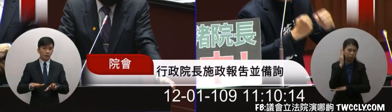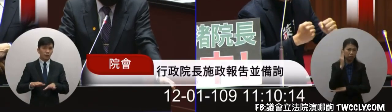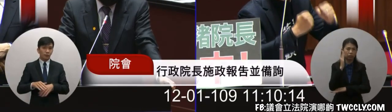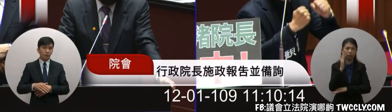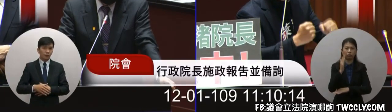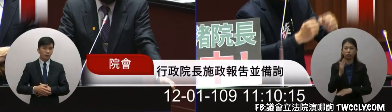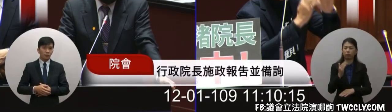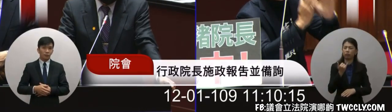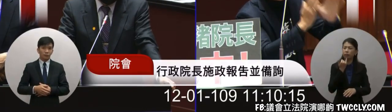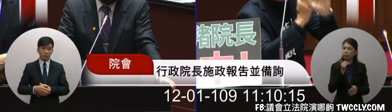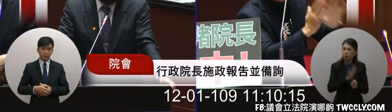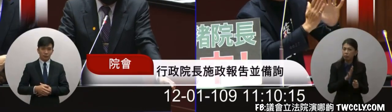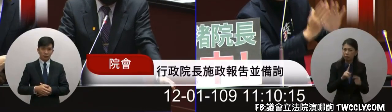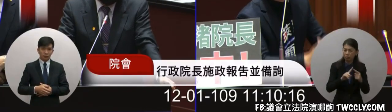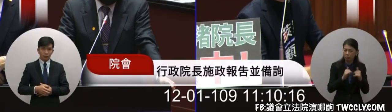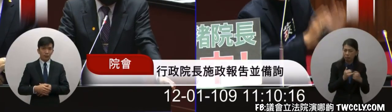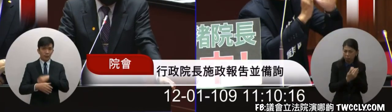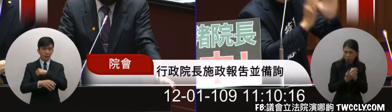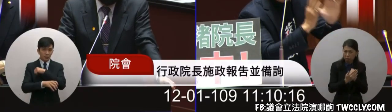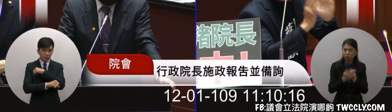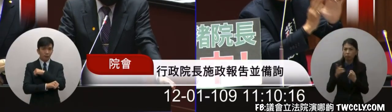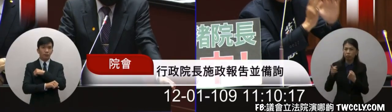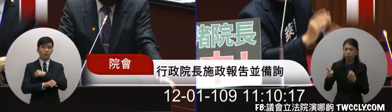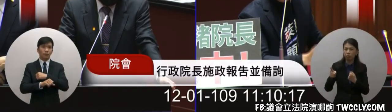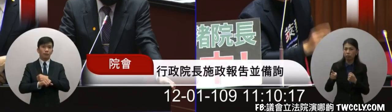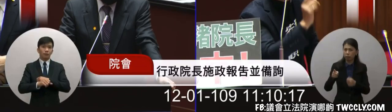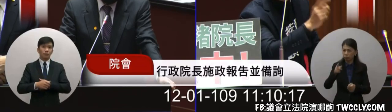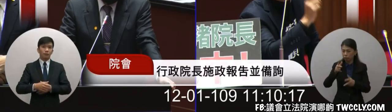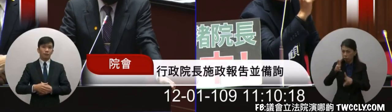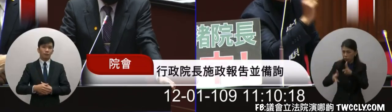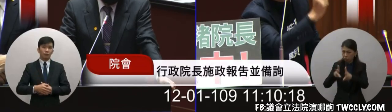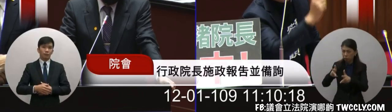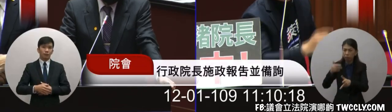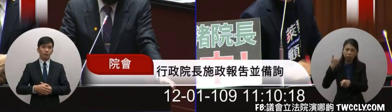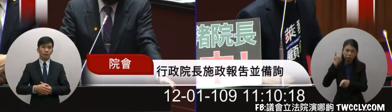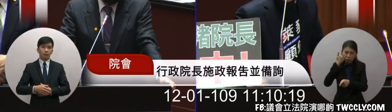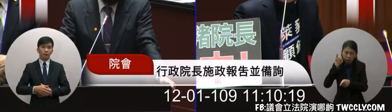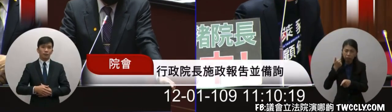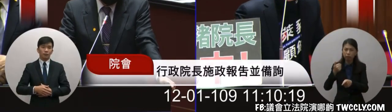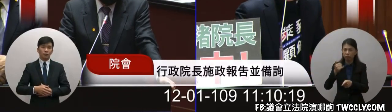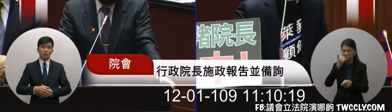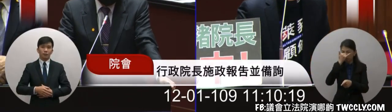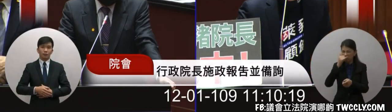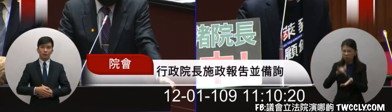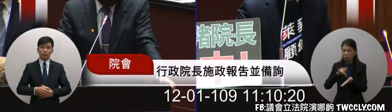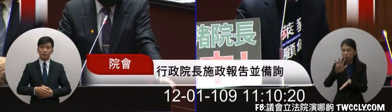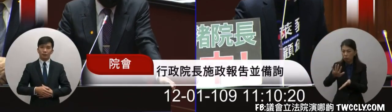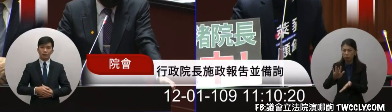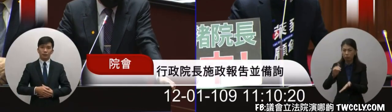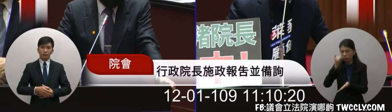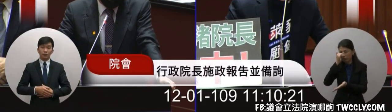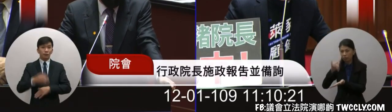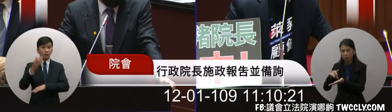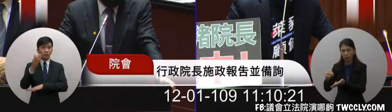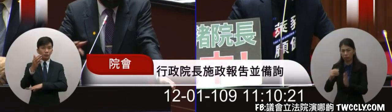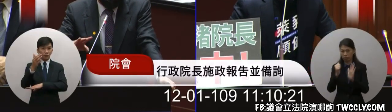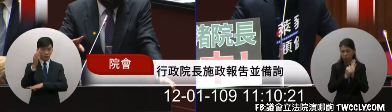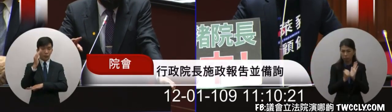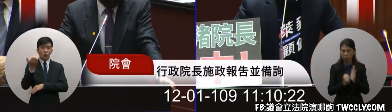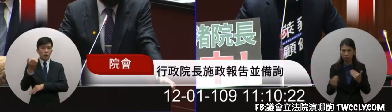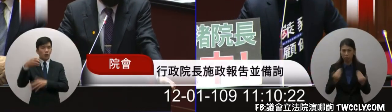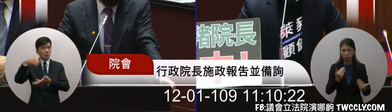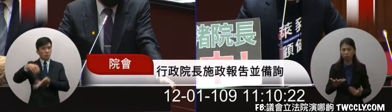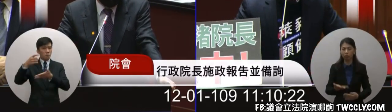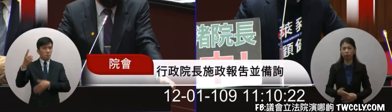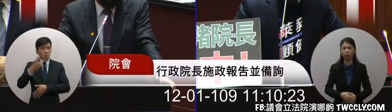能为台湾民众做到，至少标出哪一个厂牌的猪肉是用莱克多巴胺，能不能做到？ 政府对，我刚才讲